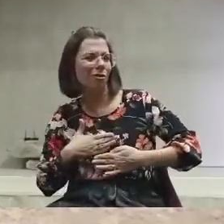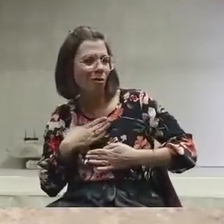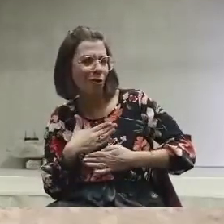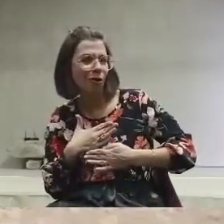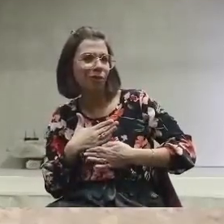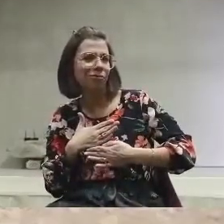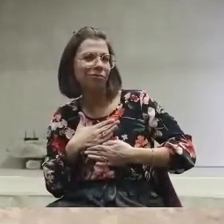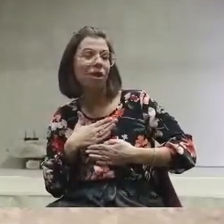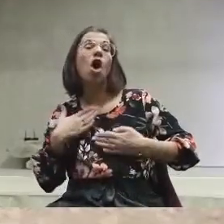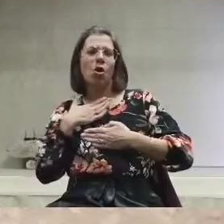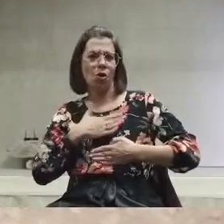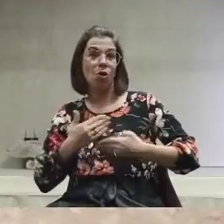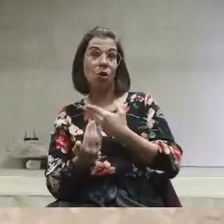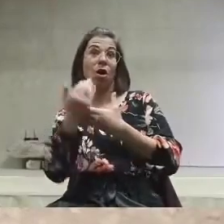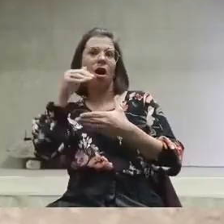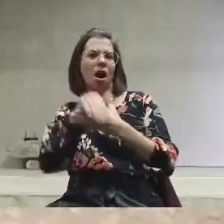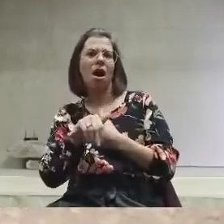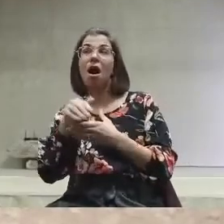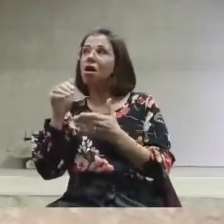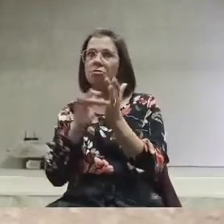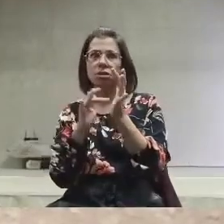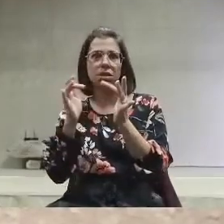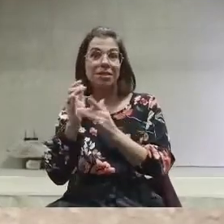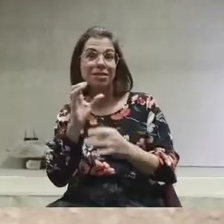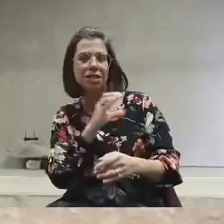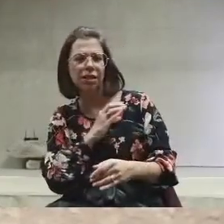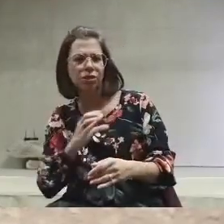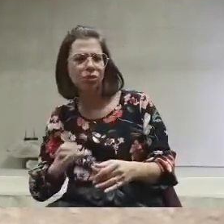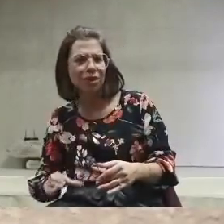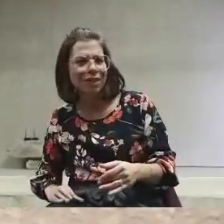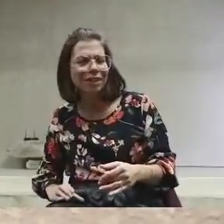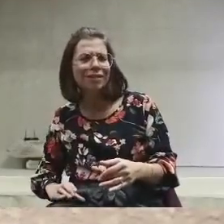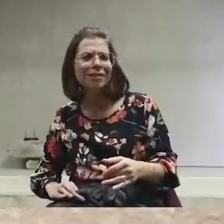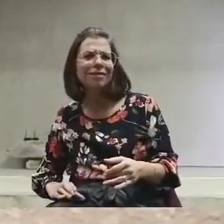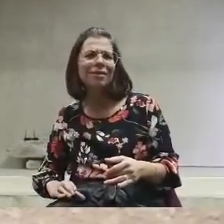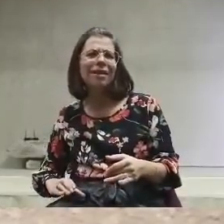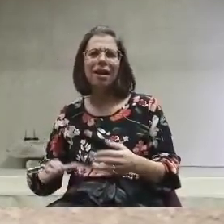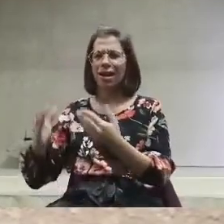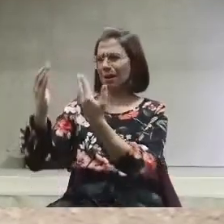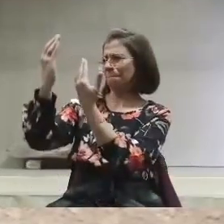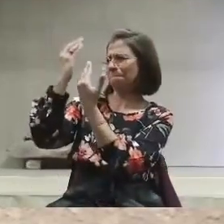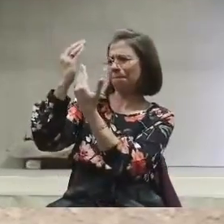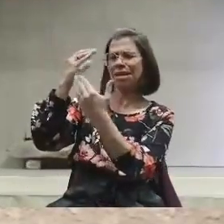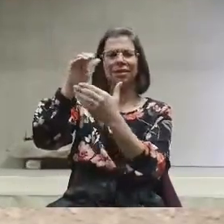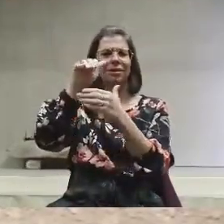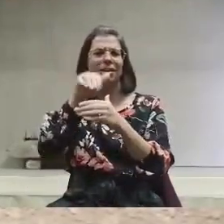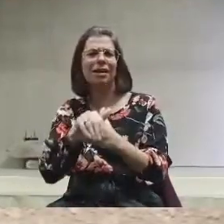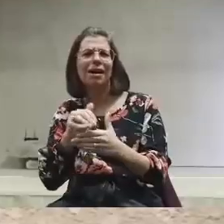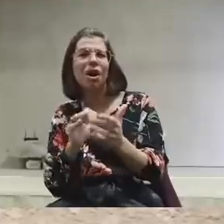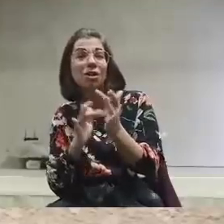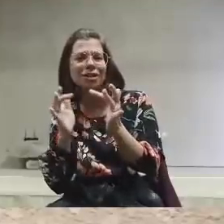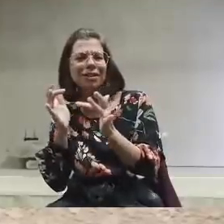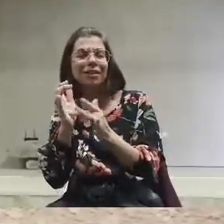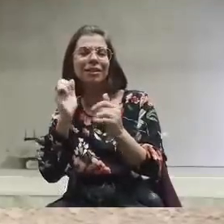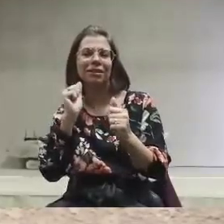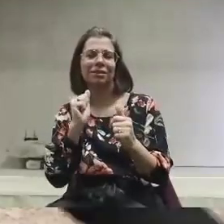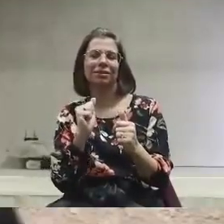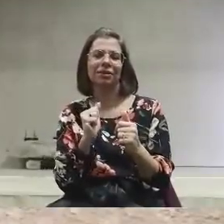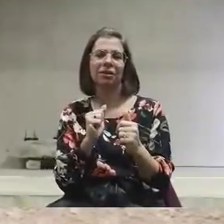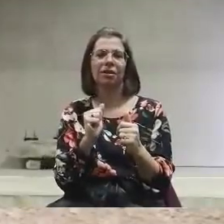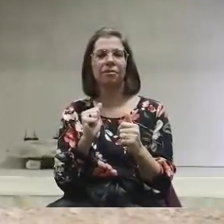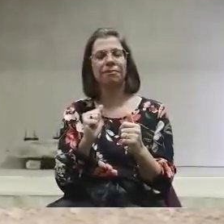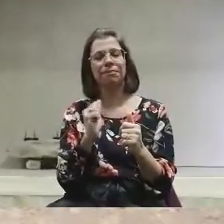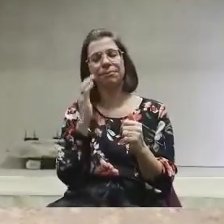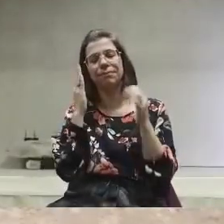que vous pouvez être heureux. C'est seulement en Christ que vous pouvez être béni. Tu peux avoir tout l'or du monde. Tu n'es pas en Christ, tu es maudit.